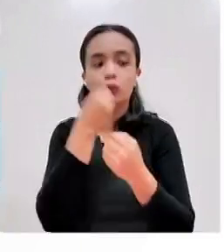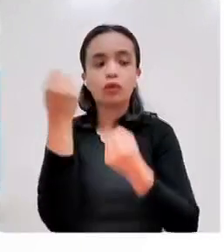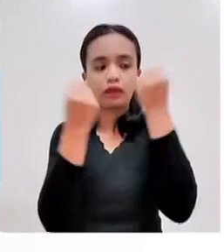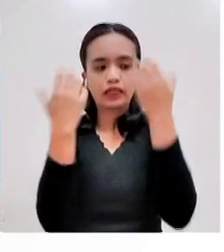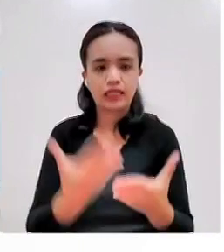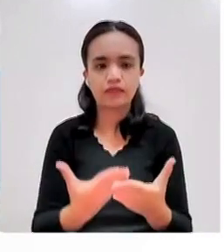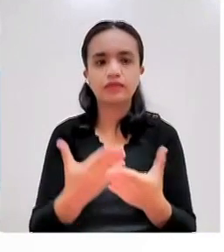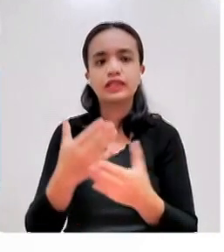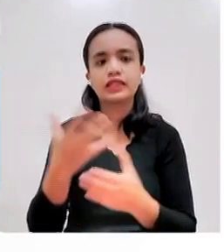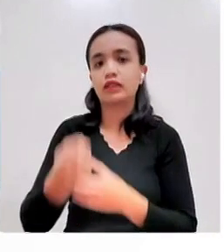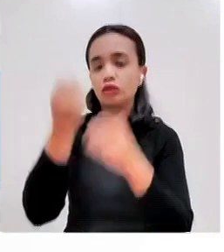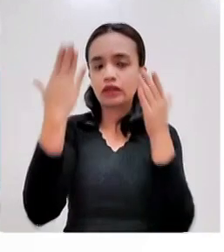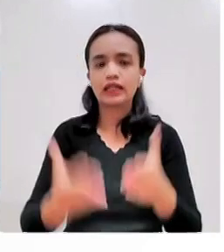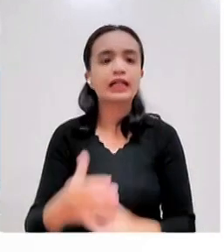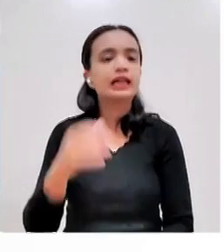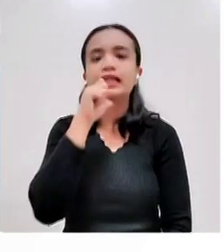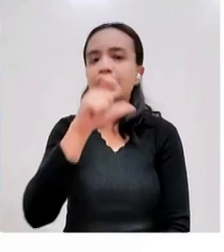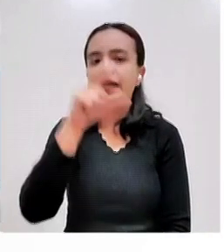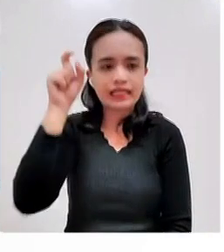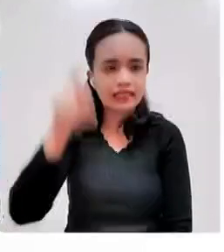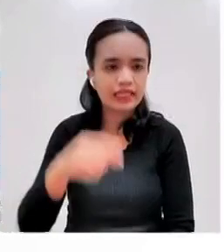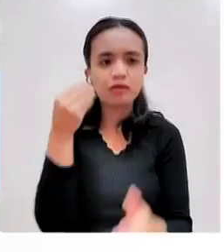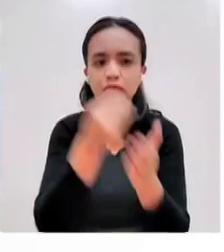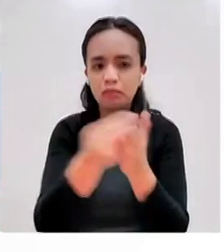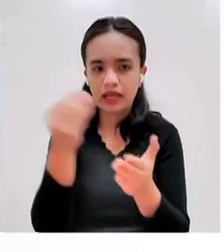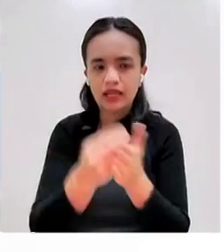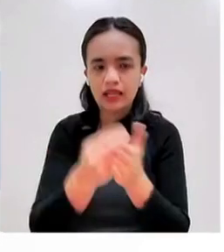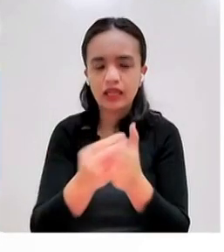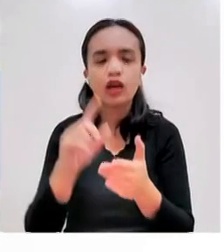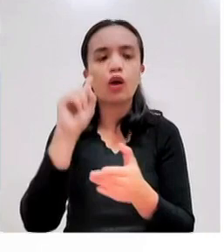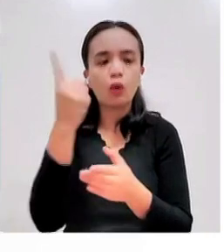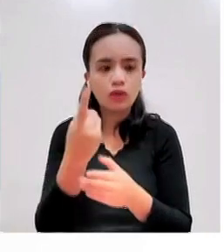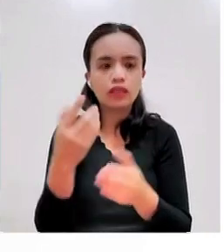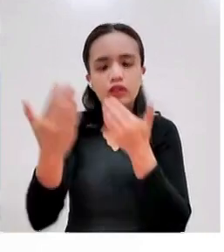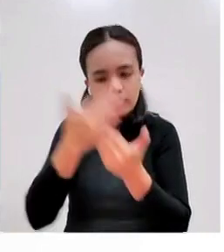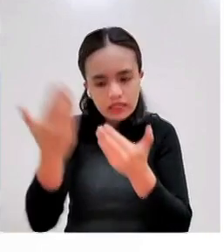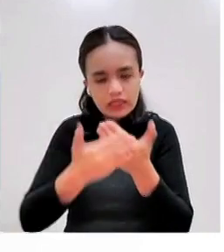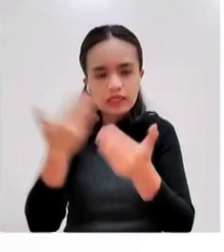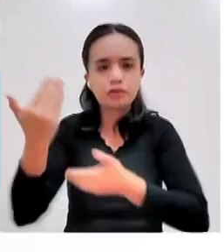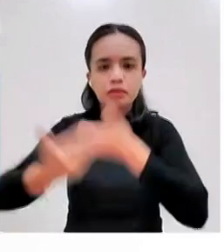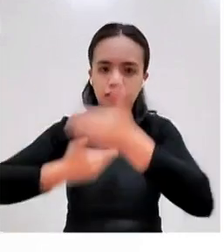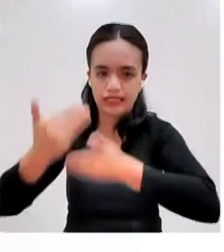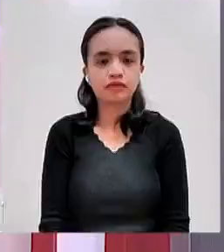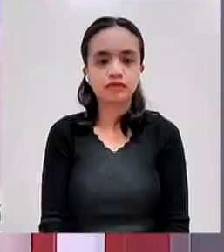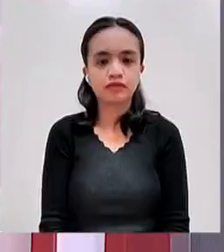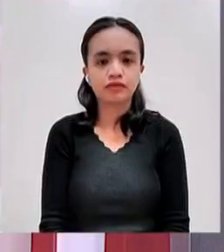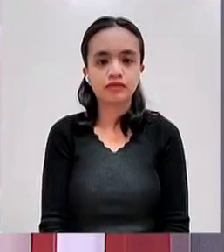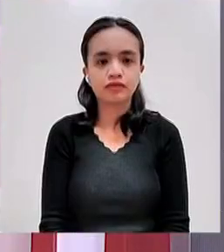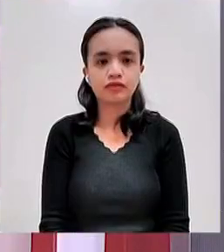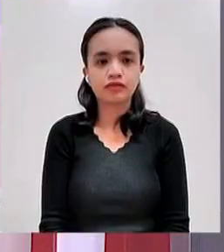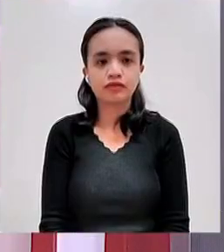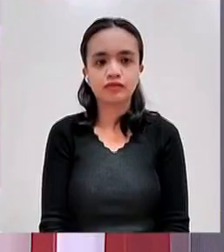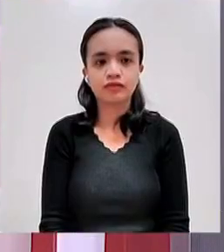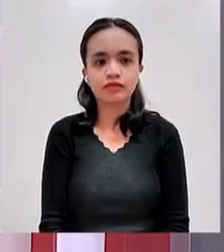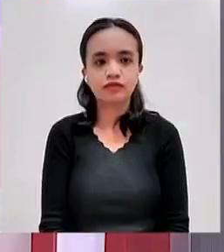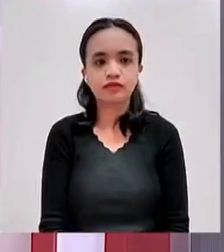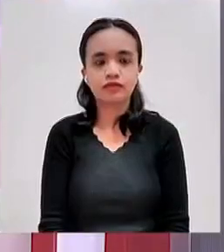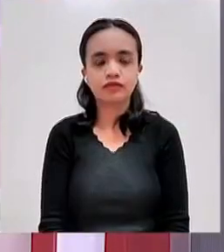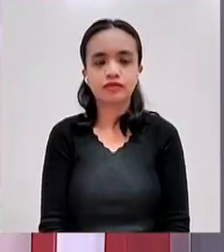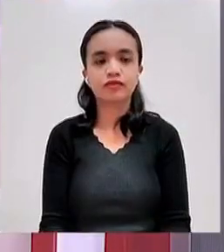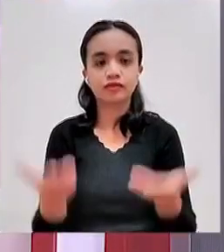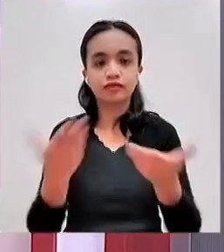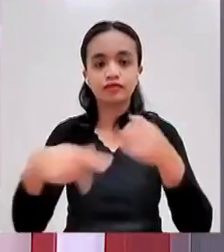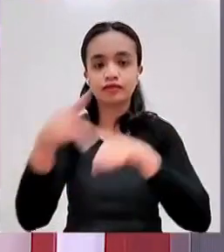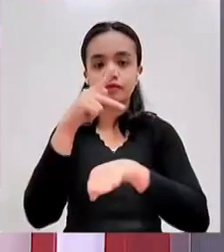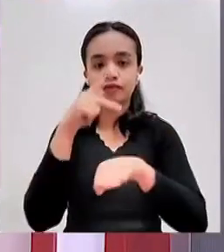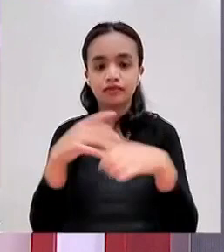po kailangan bumili. Pinadali na po natin ang proseso. The Philippines Health Chief urging the public